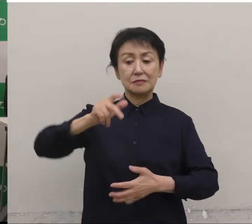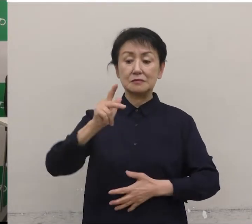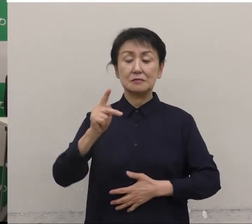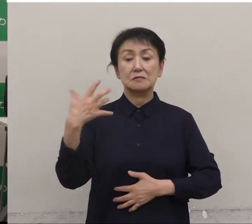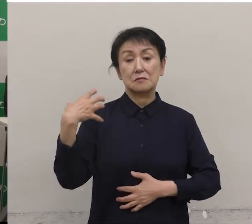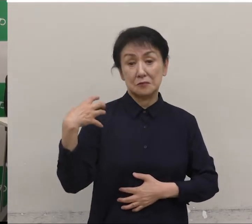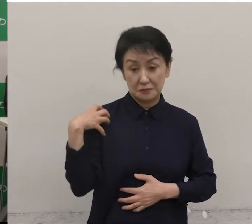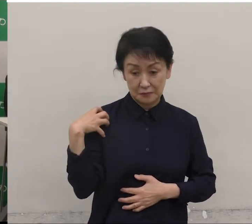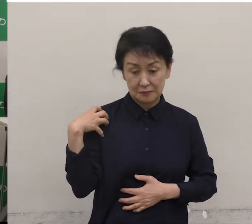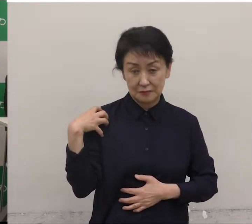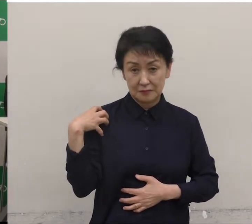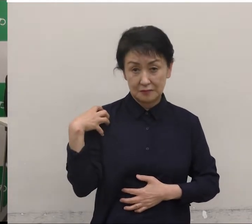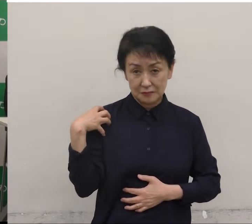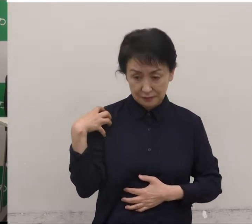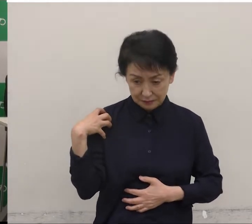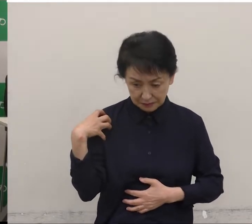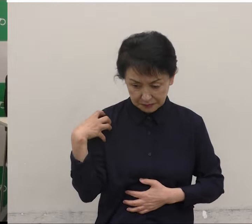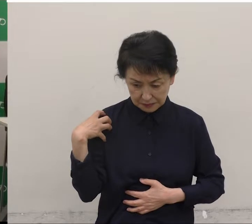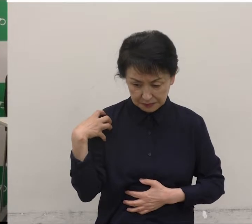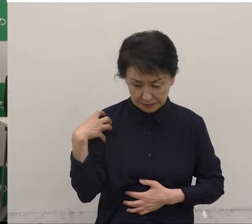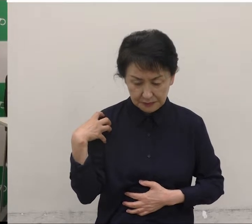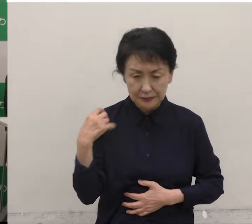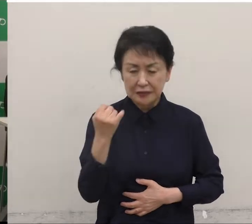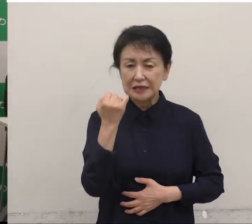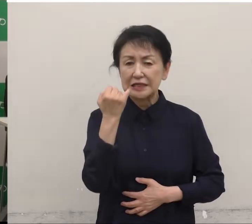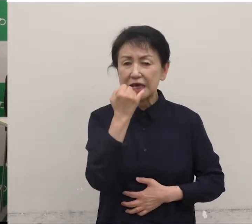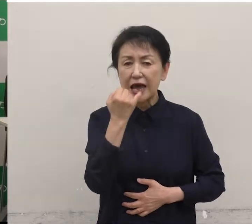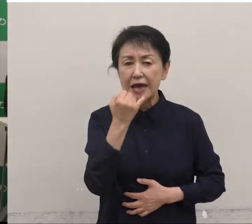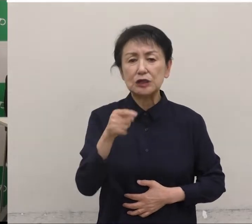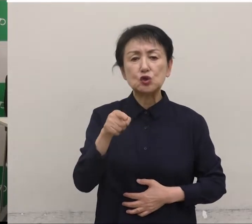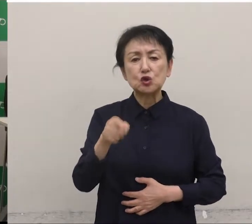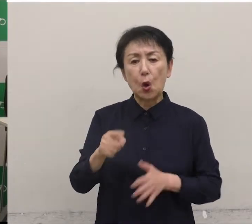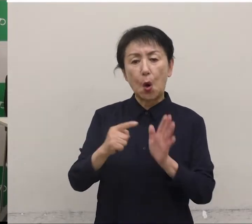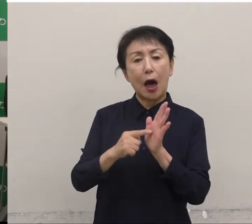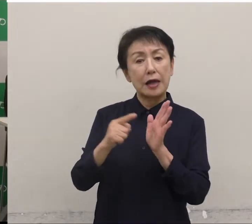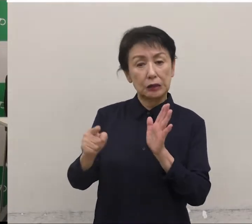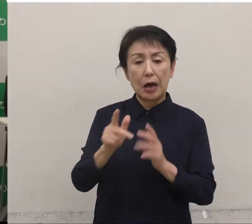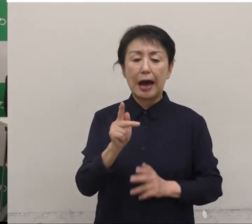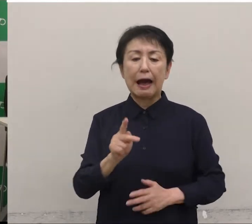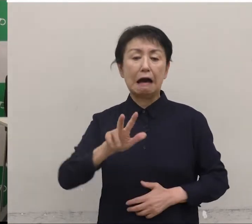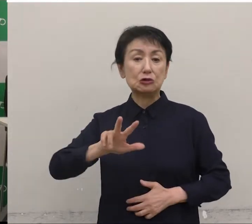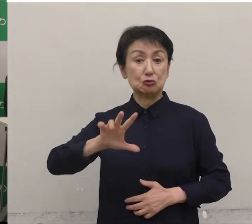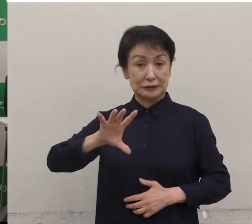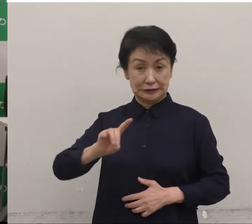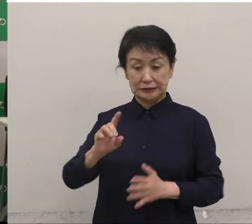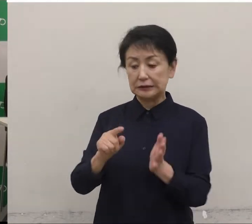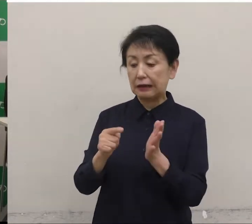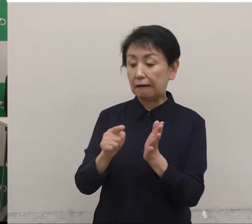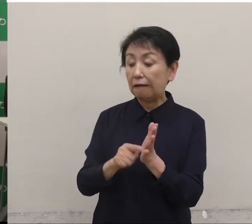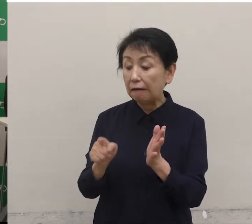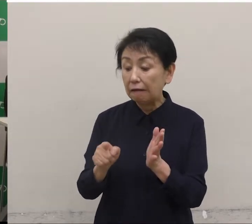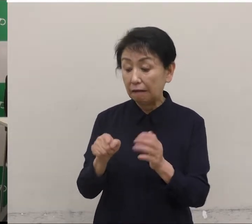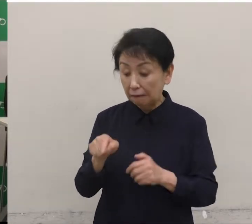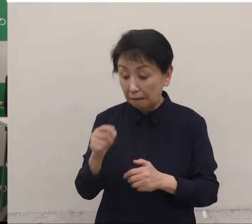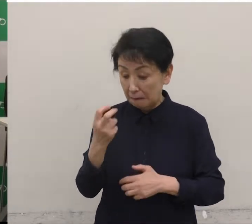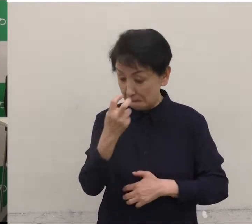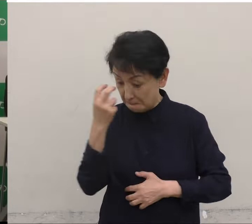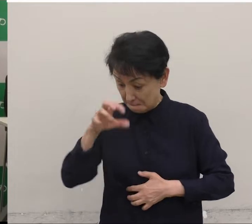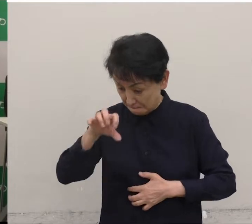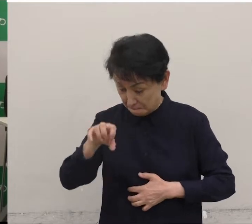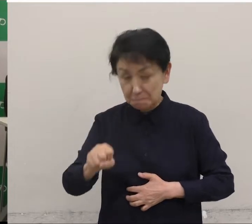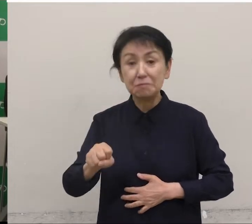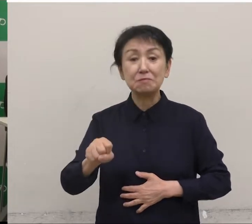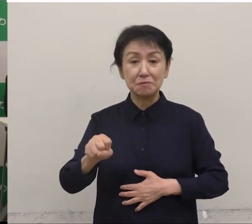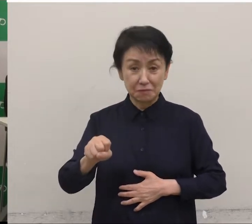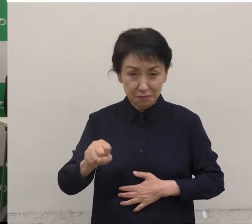して、塩素反応ですね、よくカルキーと言いますけれども、塩素反応があるということを確認できま